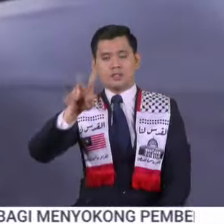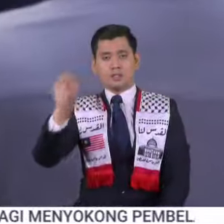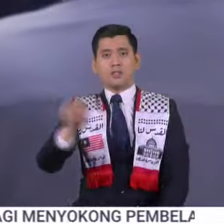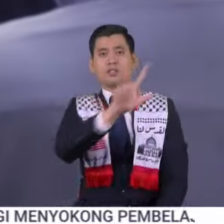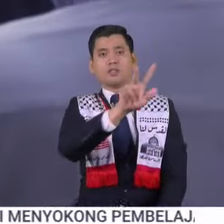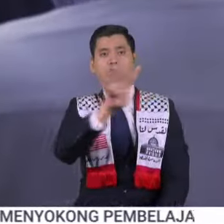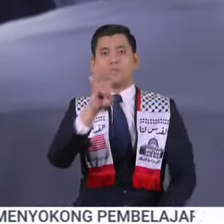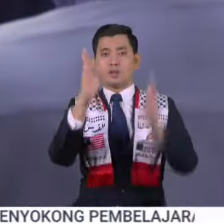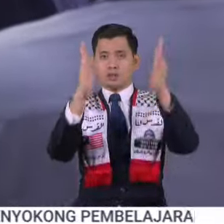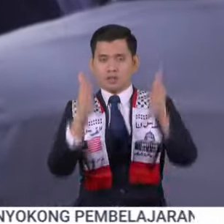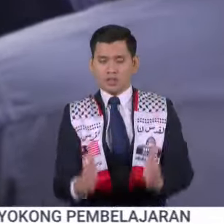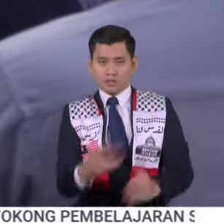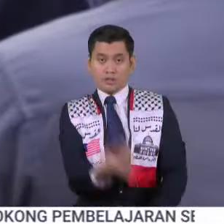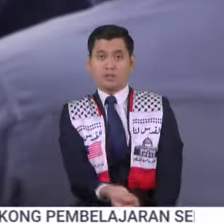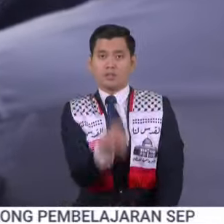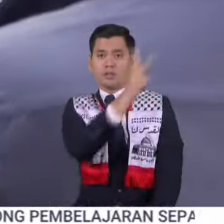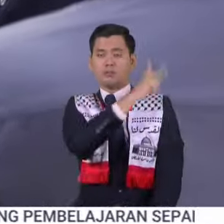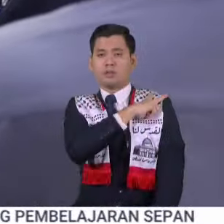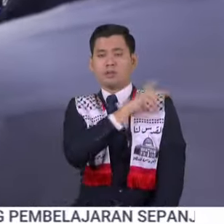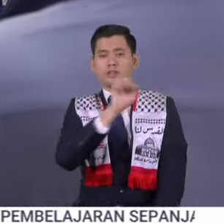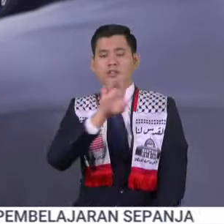lagi dinaikkan sjan